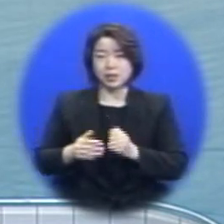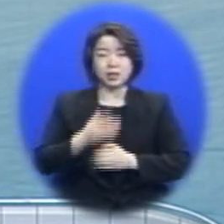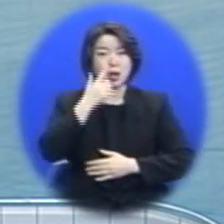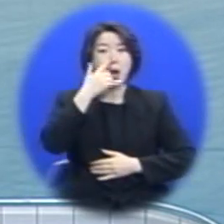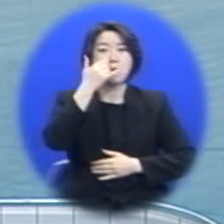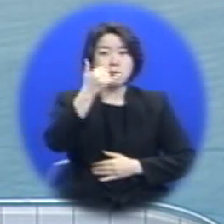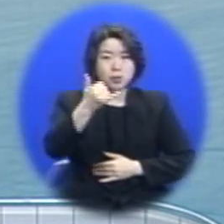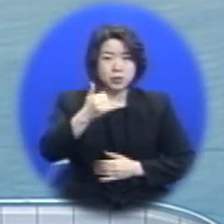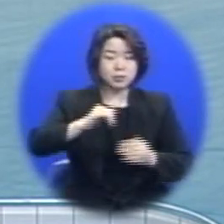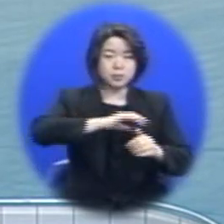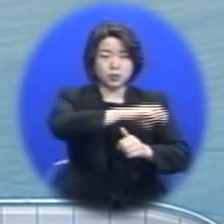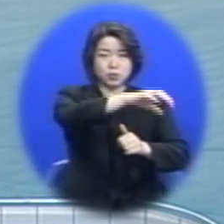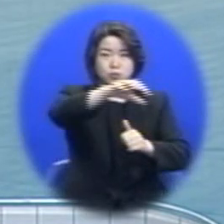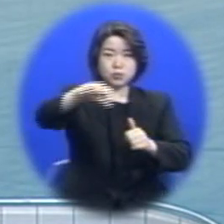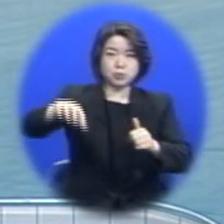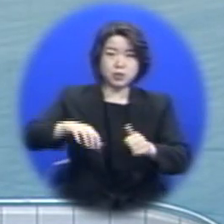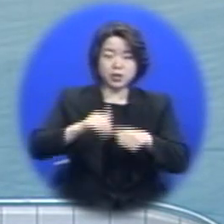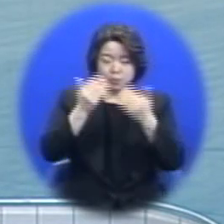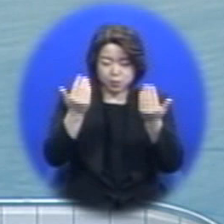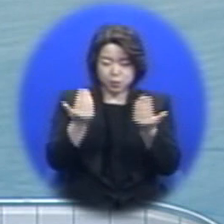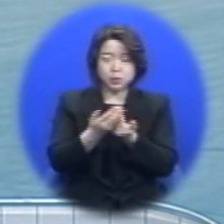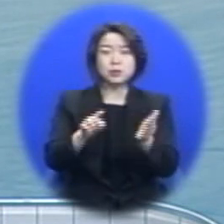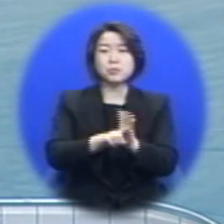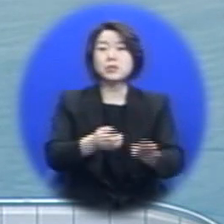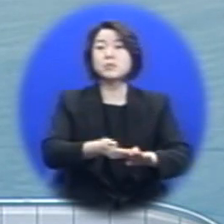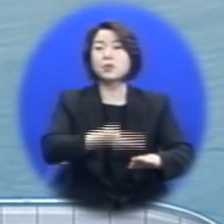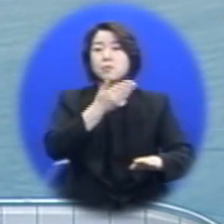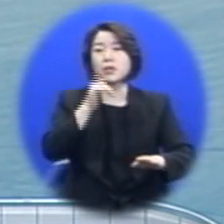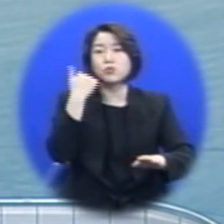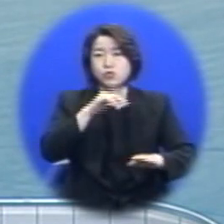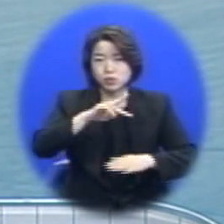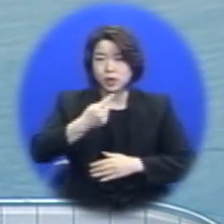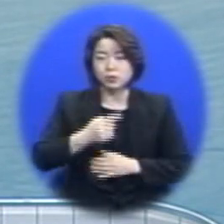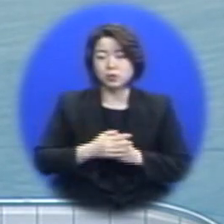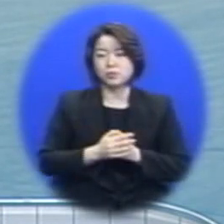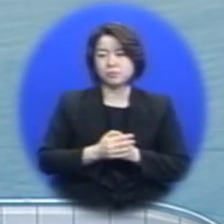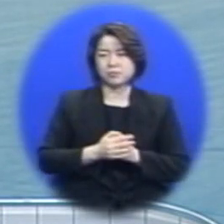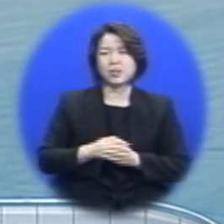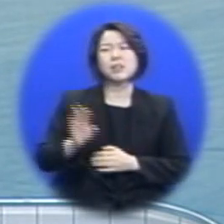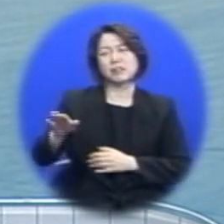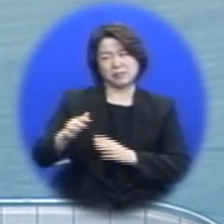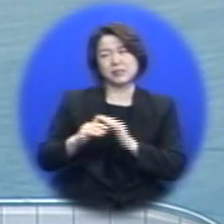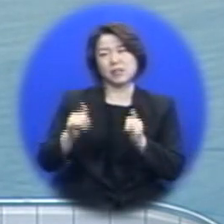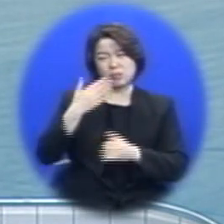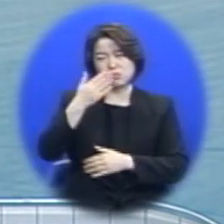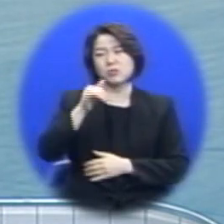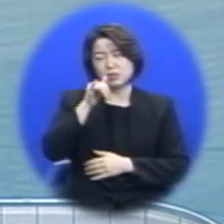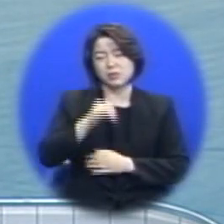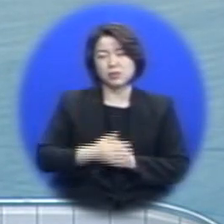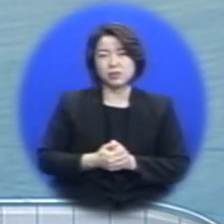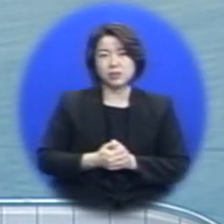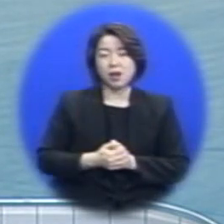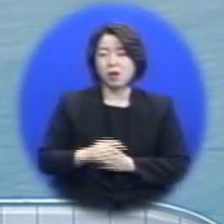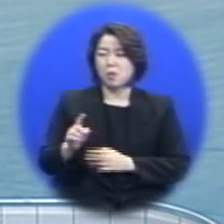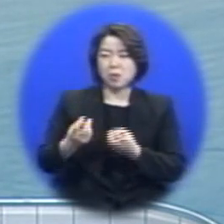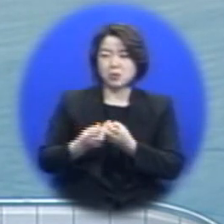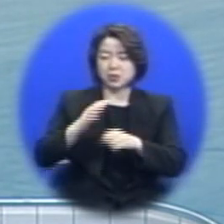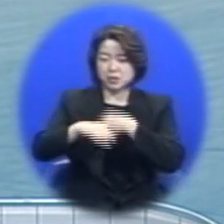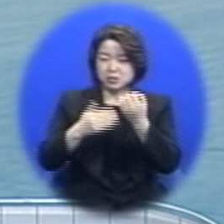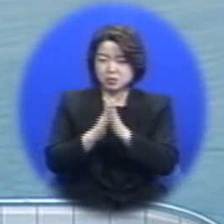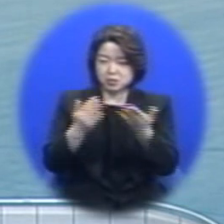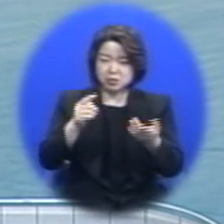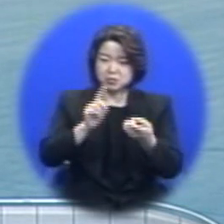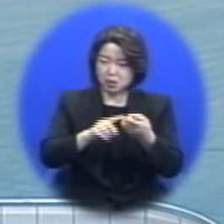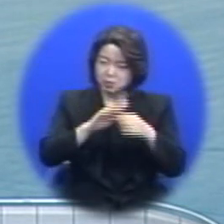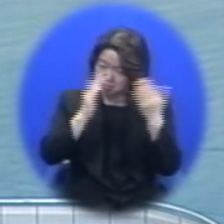부모님이나 주변에 있는 믿음의 선배들 중에 누구라도 그래, 사람은 그럴 수밖에 없는 거야. 어떻게 성경대로 다 살